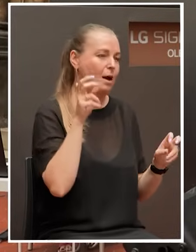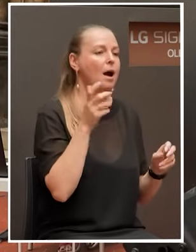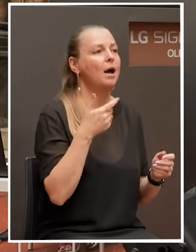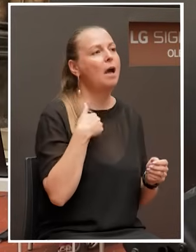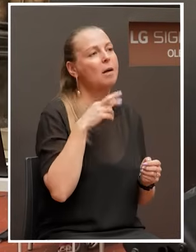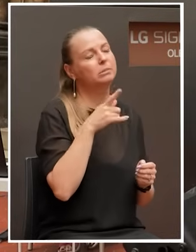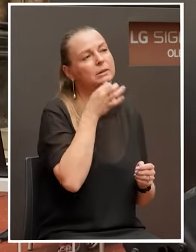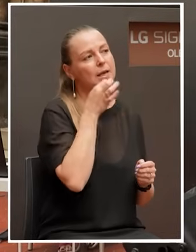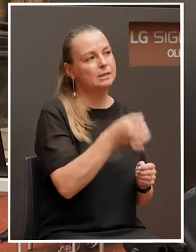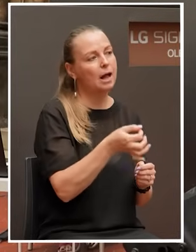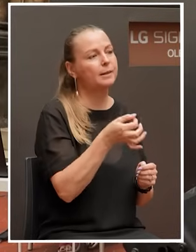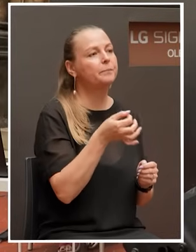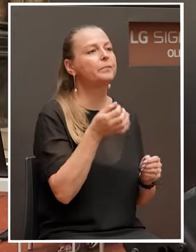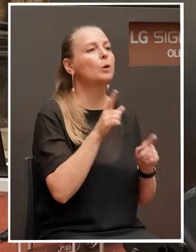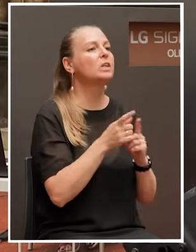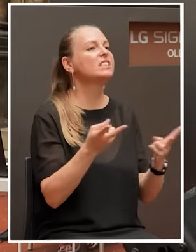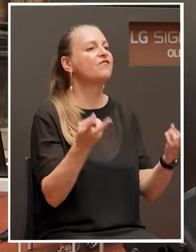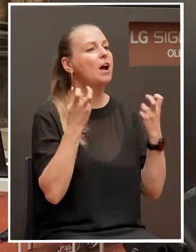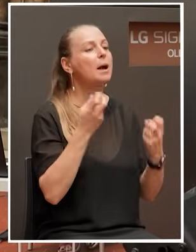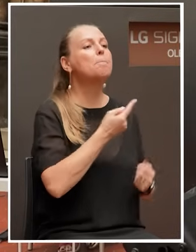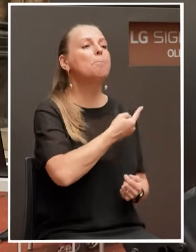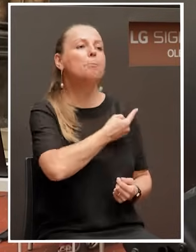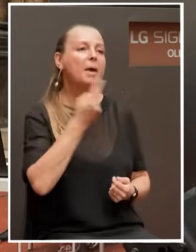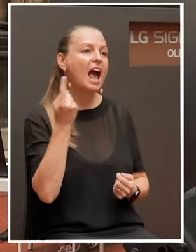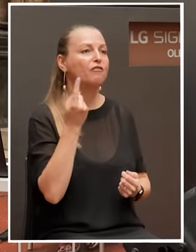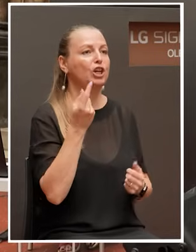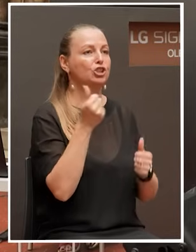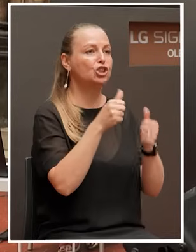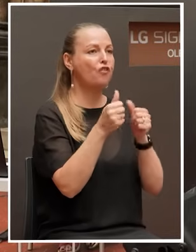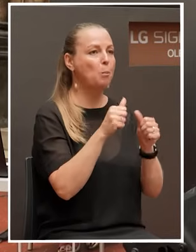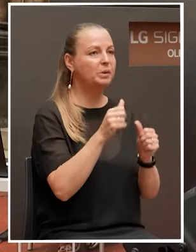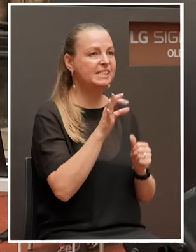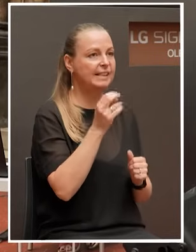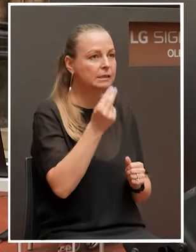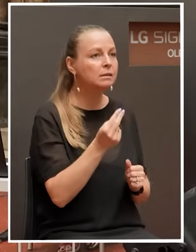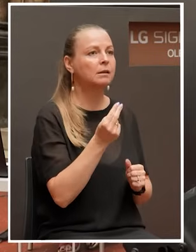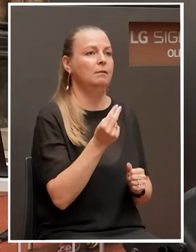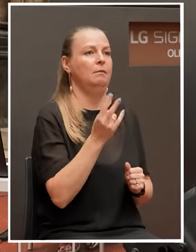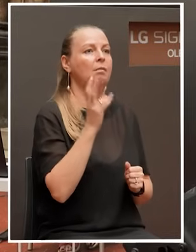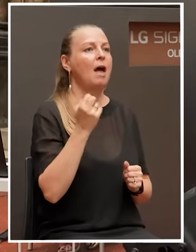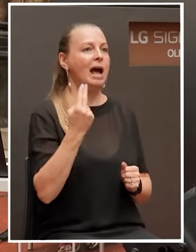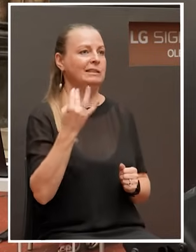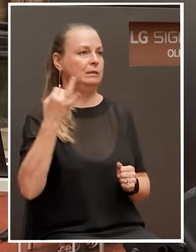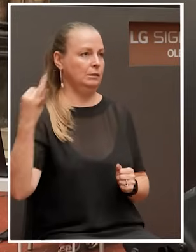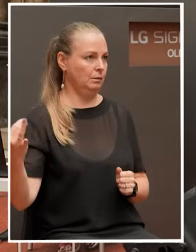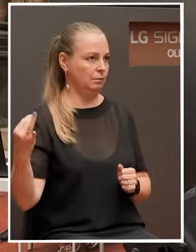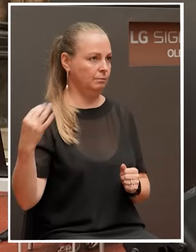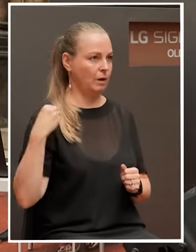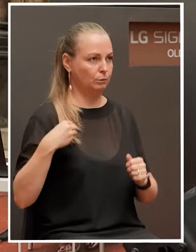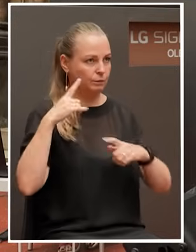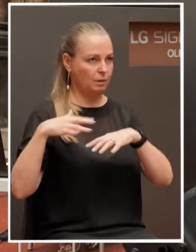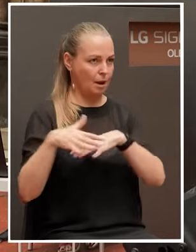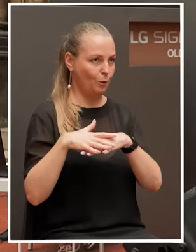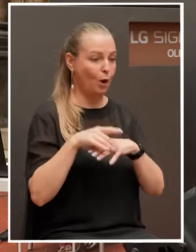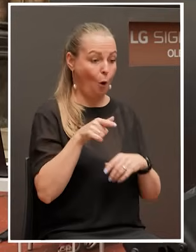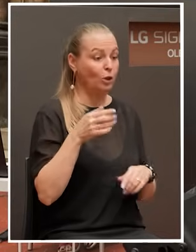я бы сказал, звание первого живописца нации. Ни больше, ни меньше. Напомню, что еще совсем